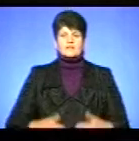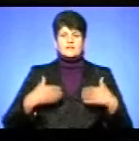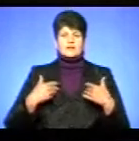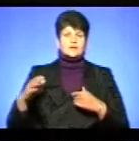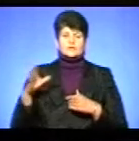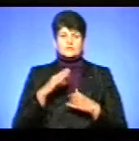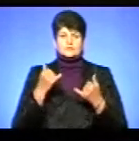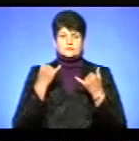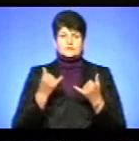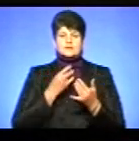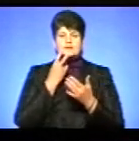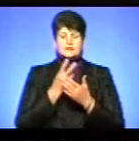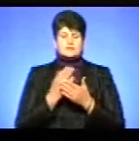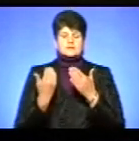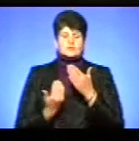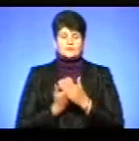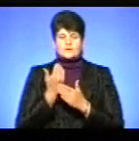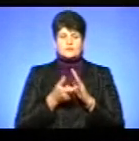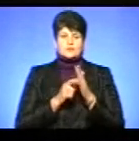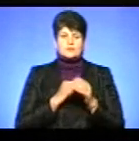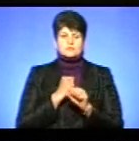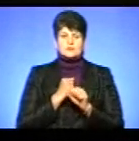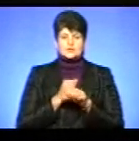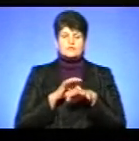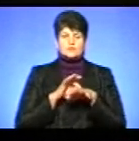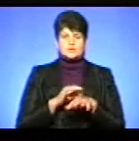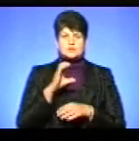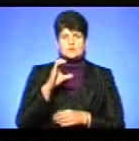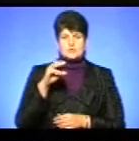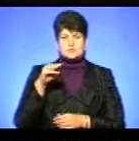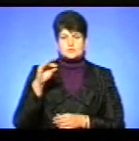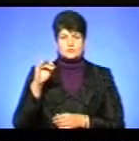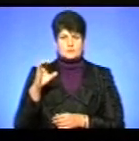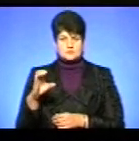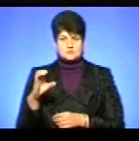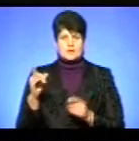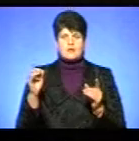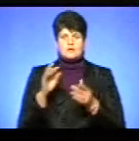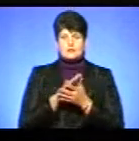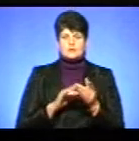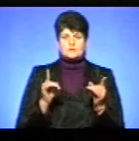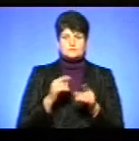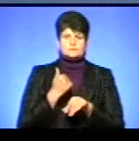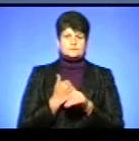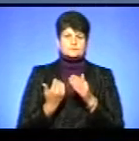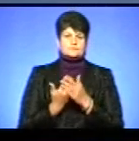вітаю усіх, хто зараз з нами. Ви дивитесь новини. У студії працює ведуча Соломія Струц. І далі коротко про головні події дня.